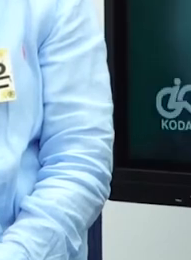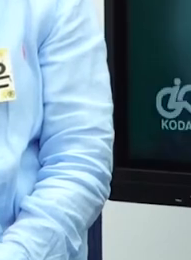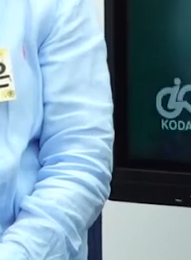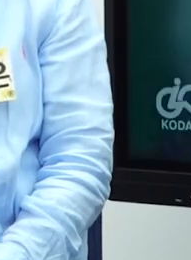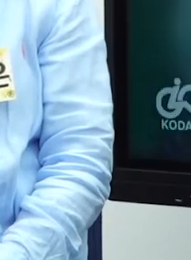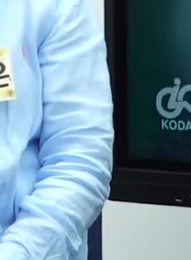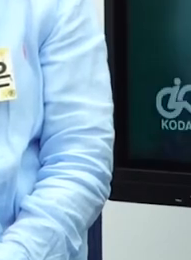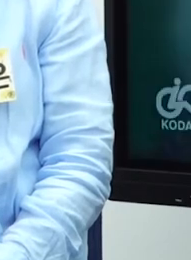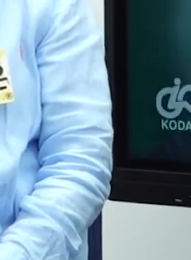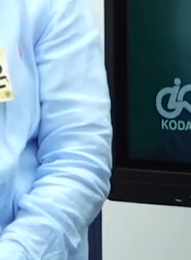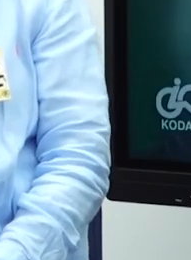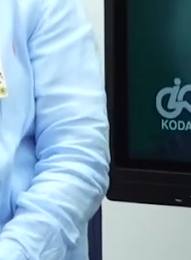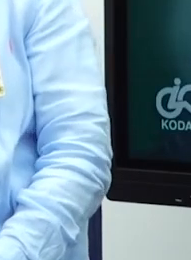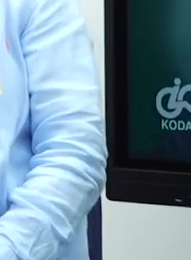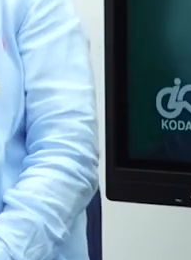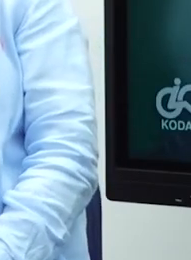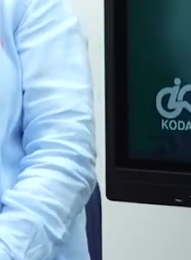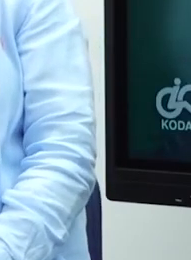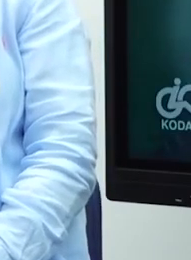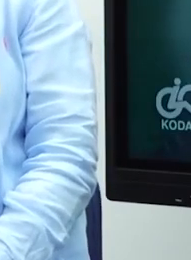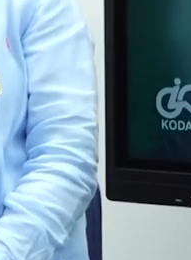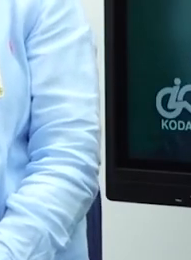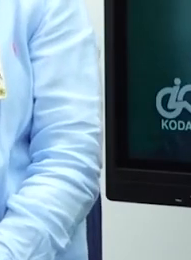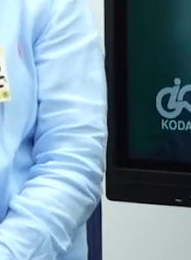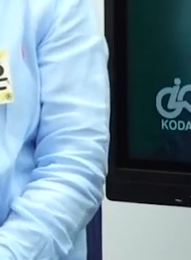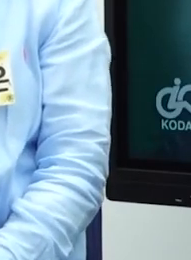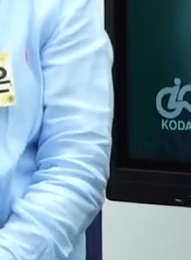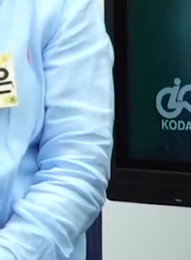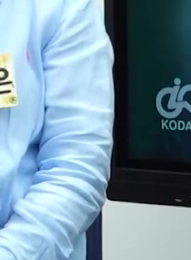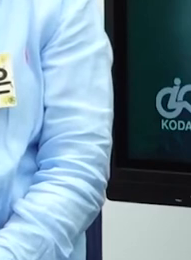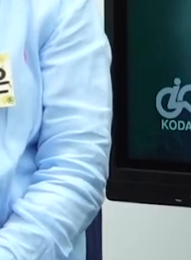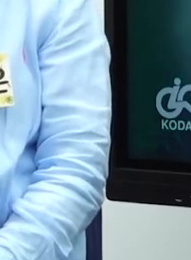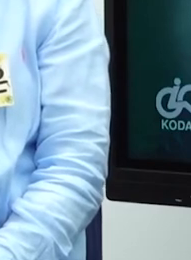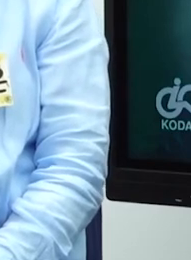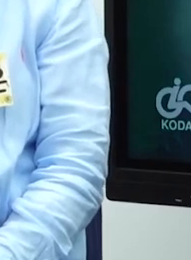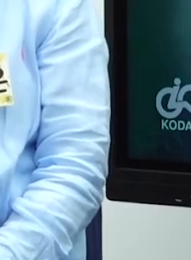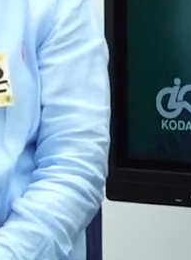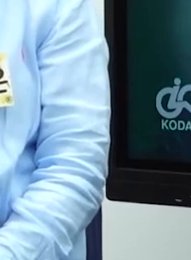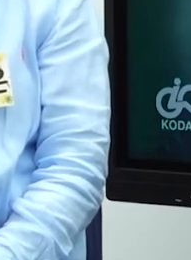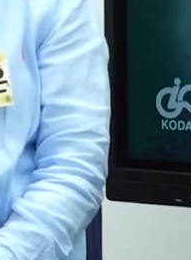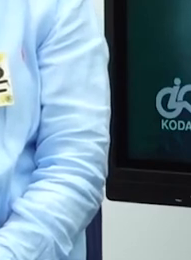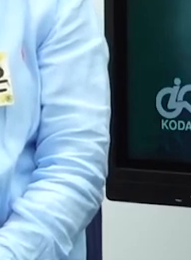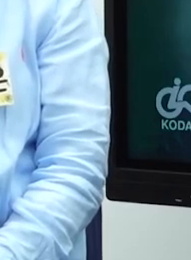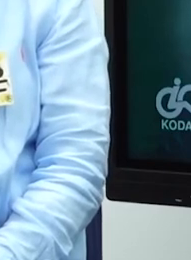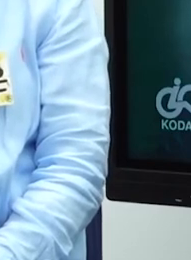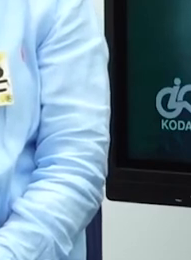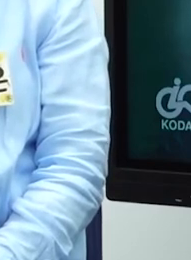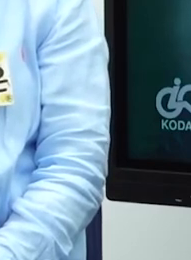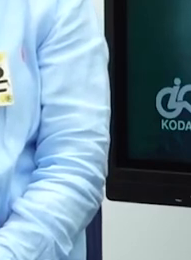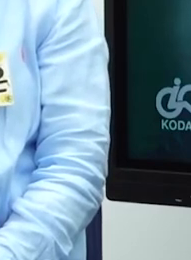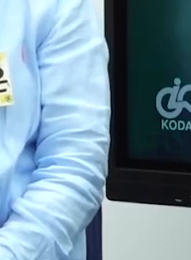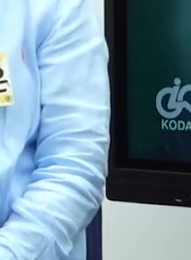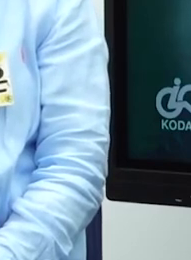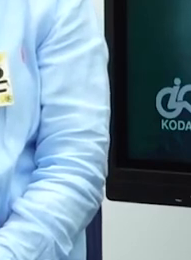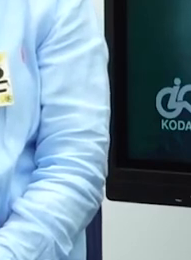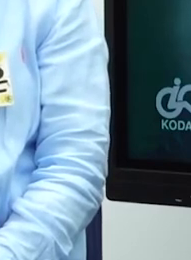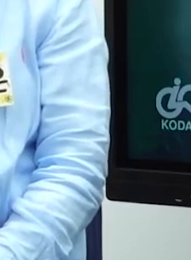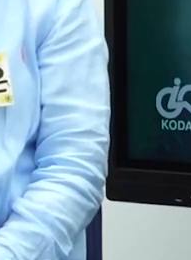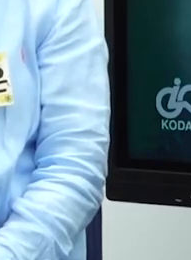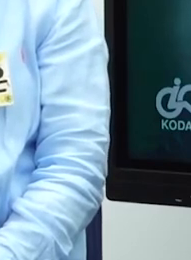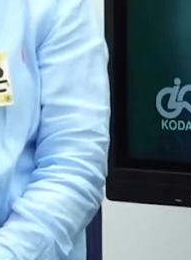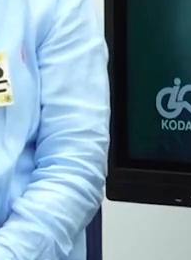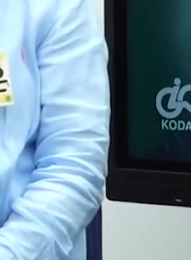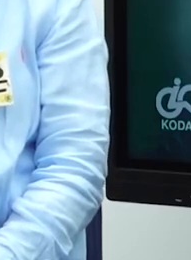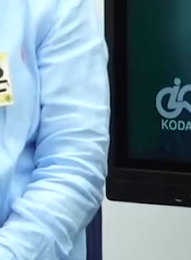연구가 이렇게 되어지지 않았을까요? 답답합니다. 그래서 제가 연구를 시작하게 되었습니다. 더불어 저는